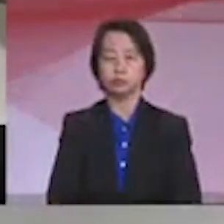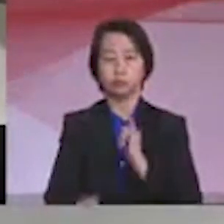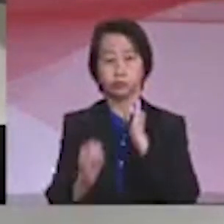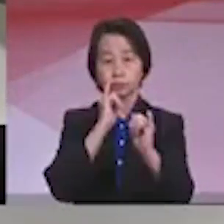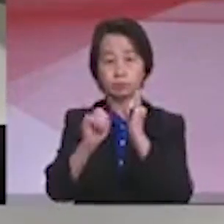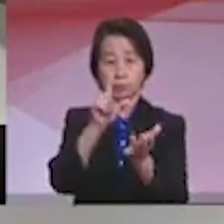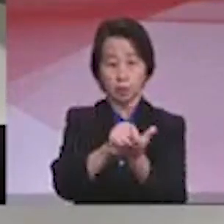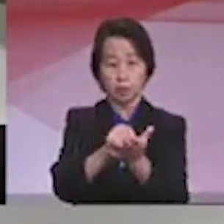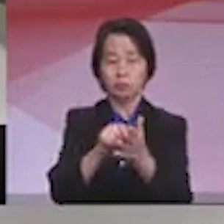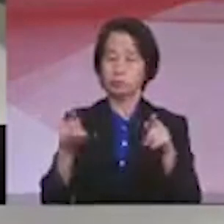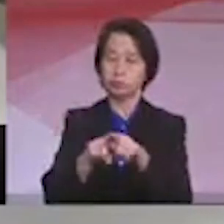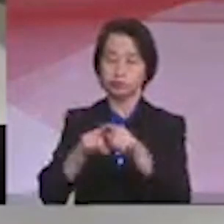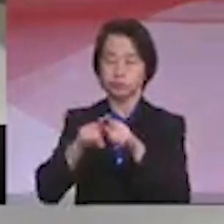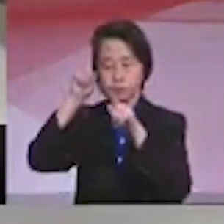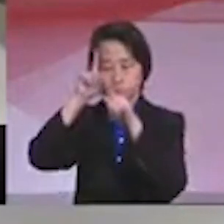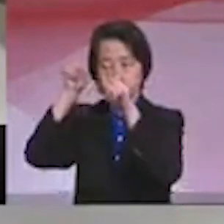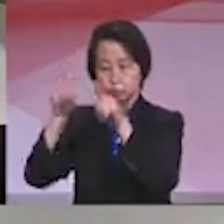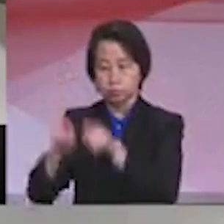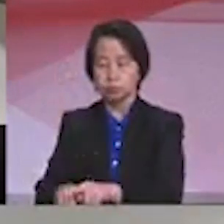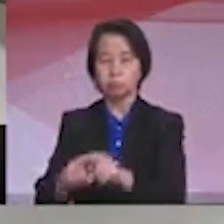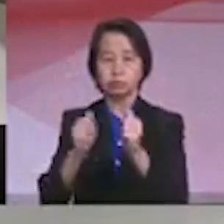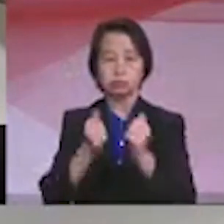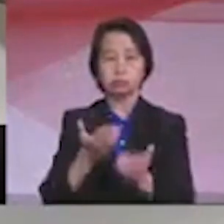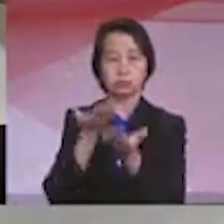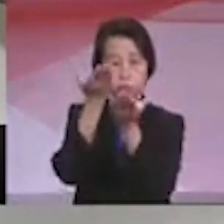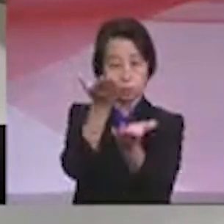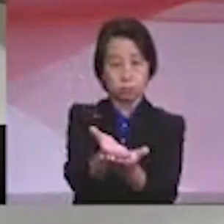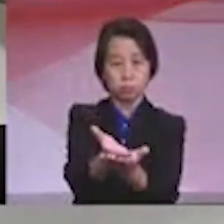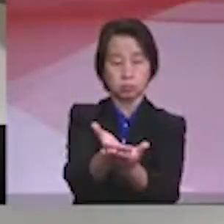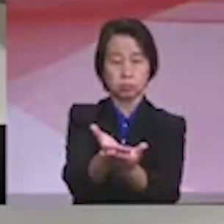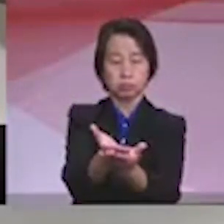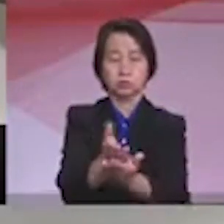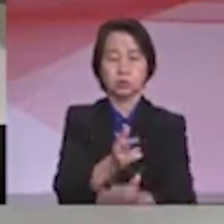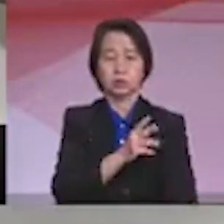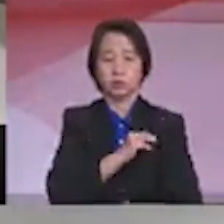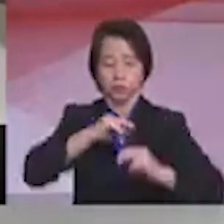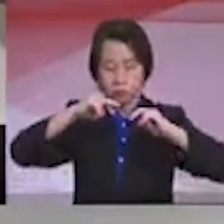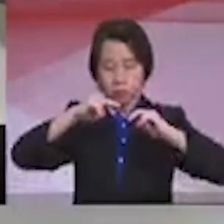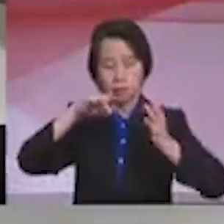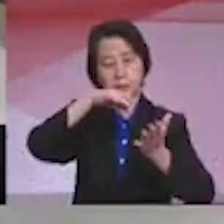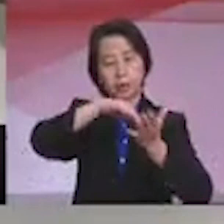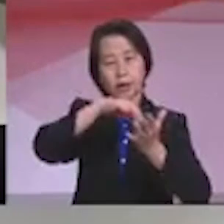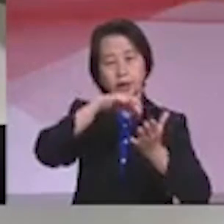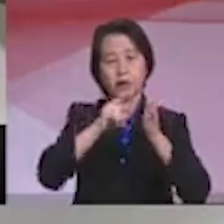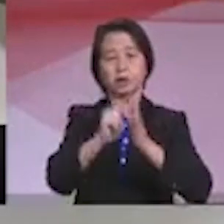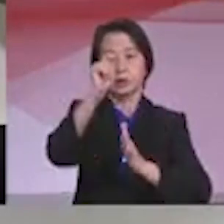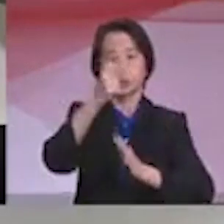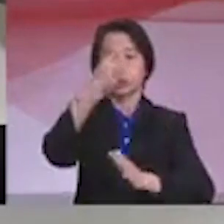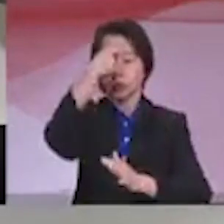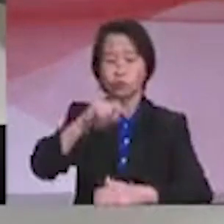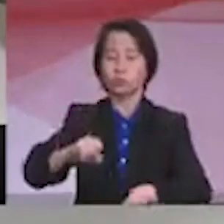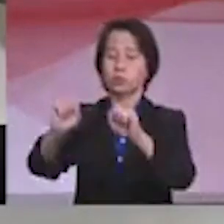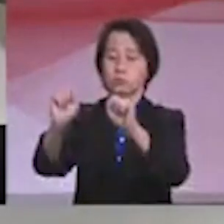juga turut bersetuju dengan cadangan Kementerian Pengajian Tinggi untuk